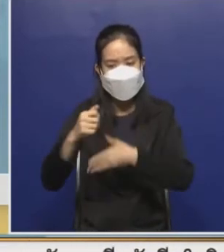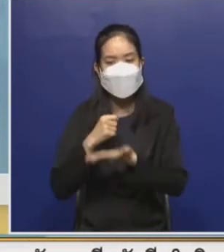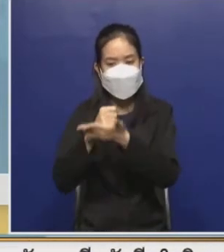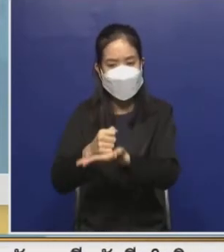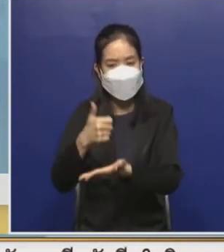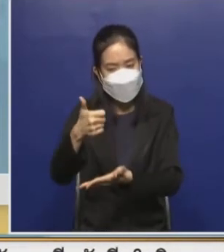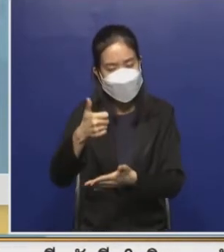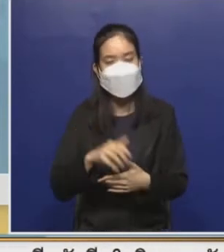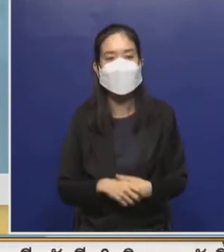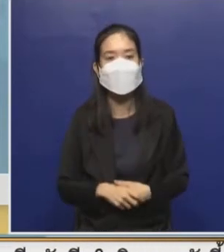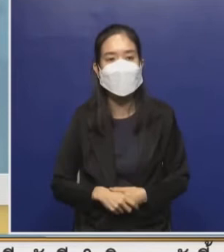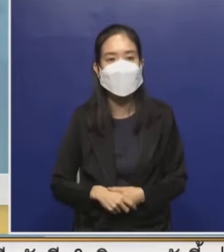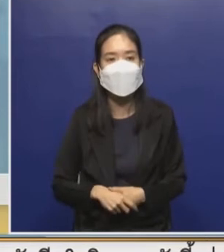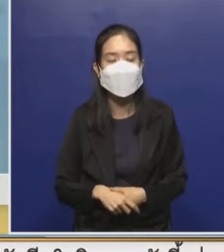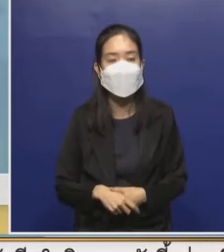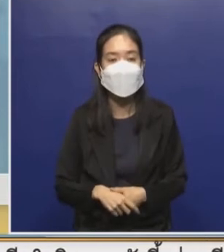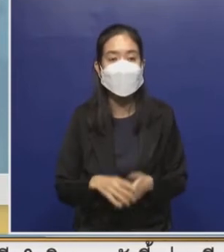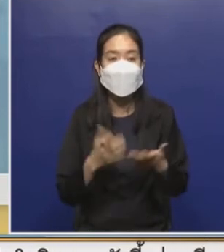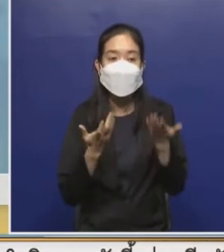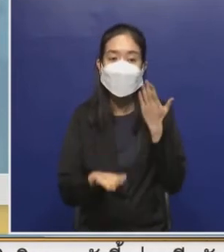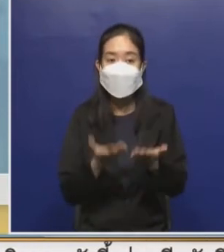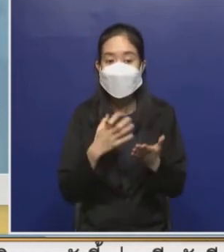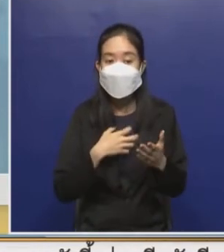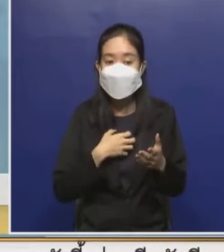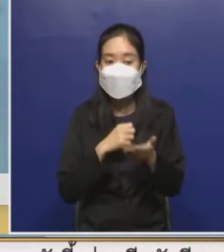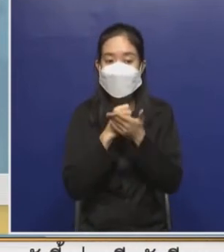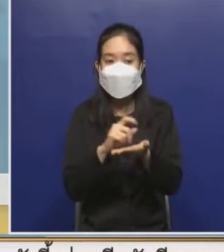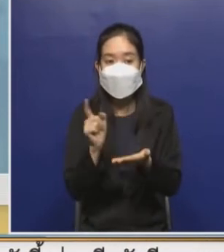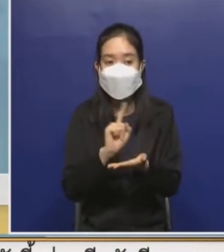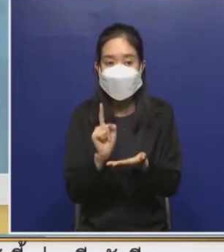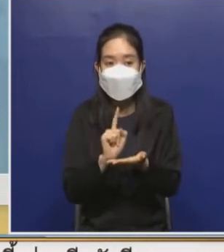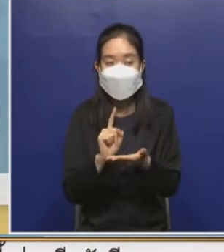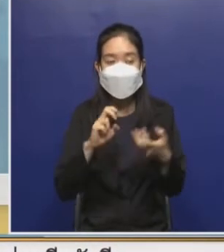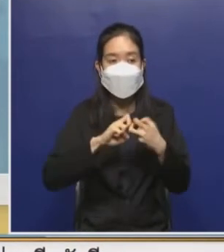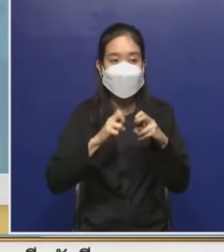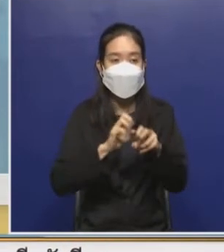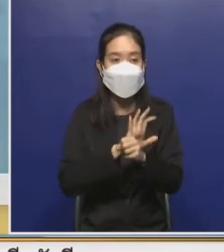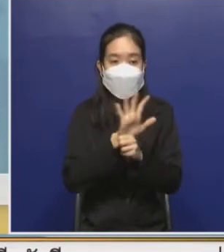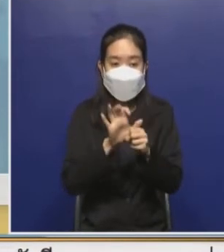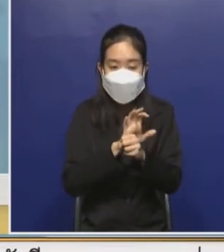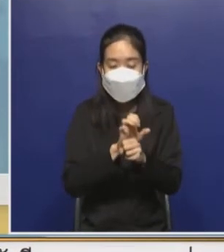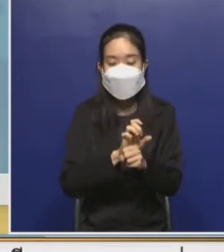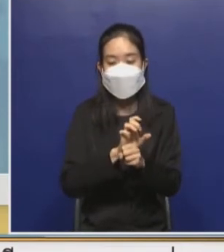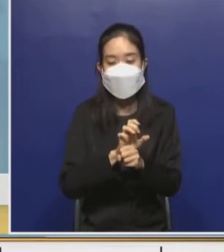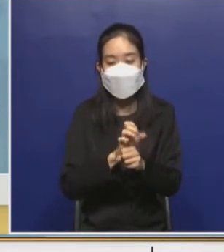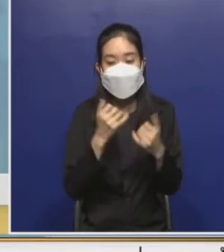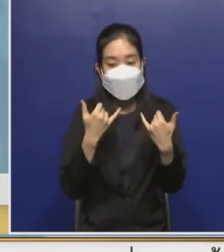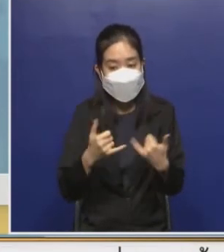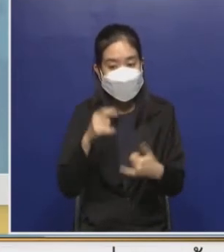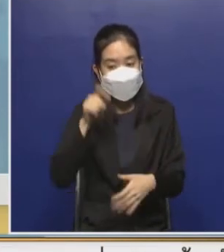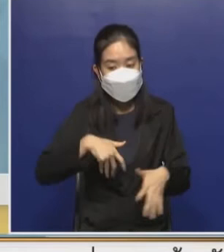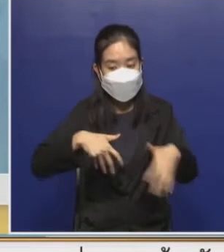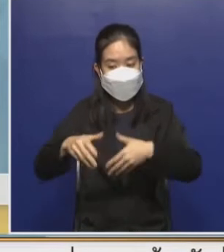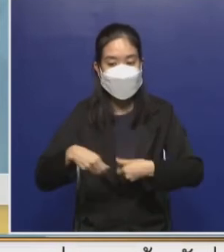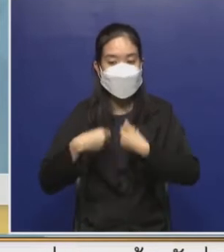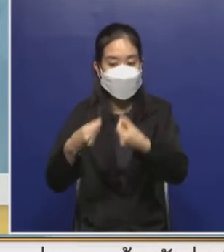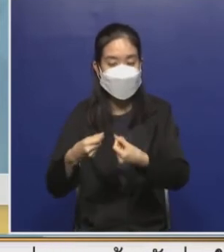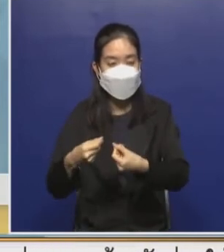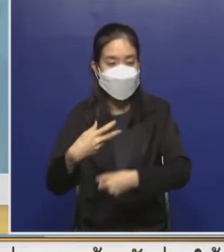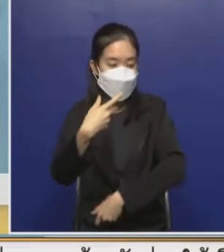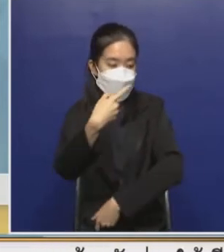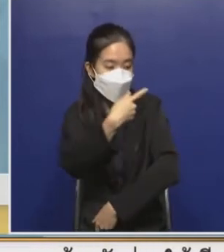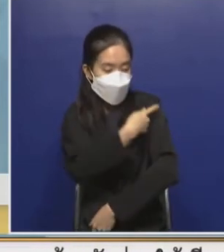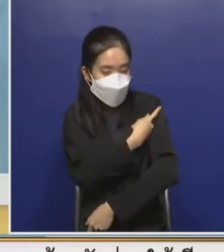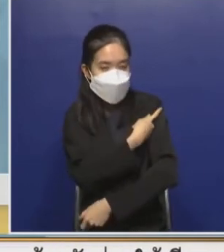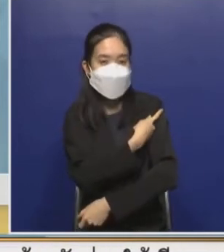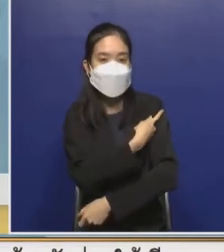4. การจะส้างหายได้เพิ่มขึ้นในสันธการ COVID19ประชาชนจะตองได้รับวคซีนโดยเร็วทั้งประเทศ